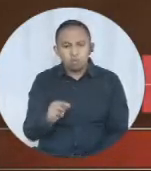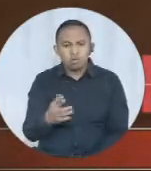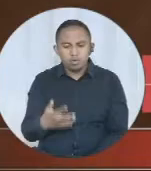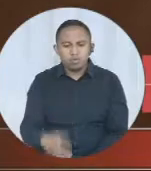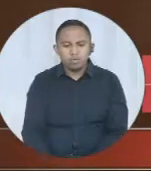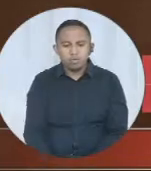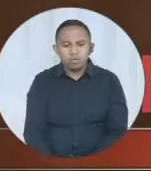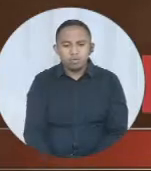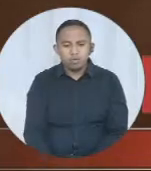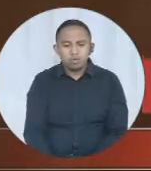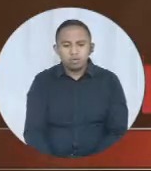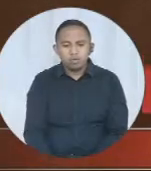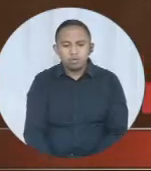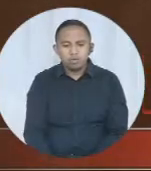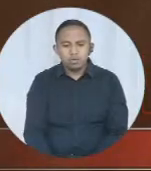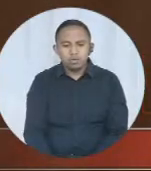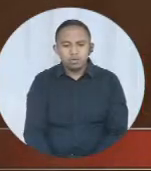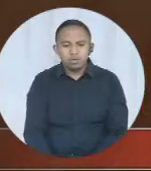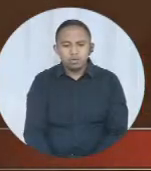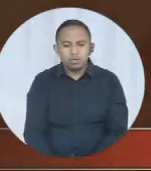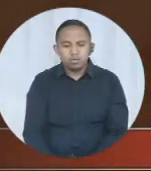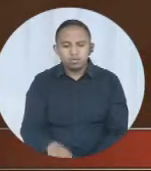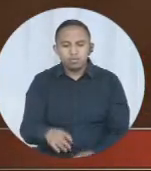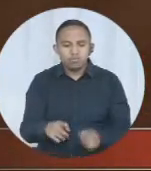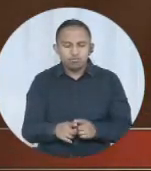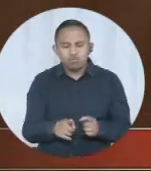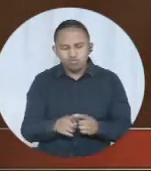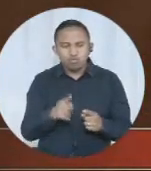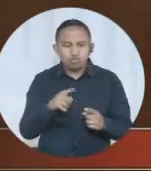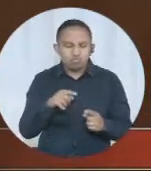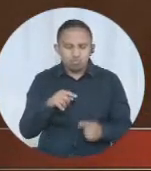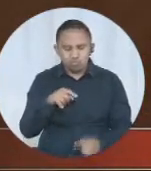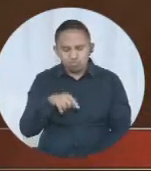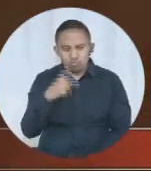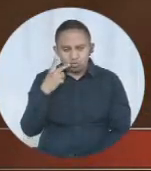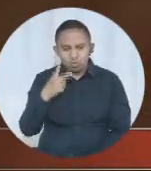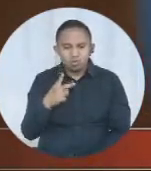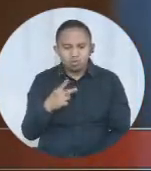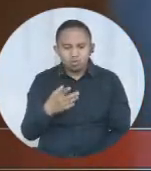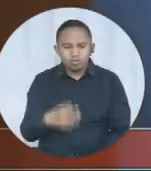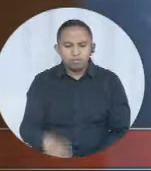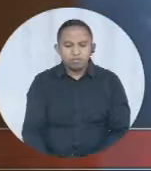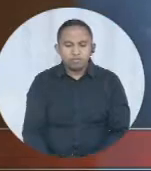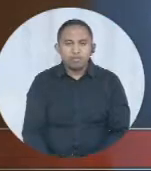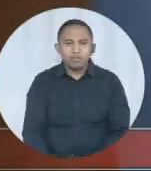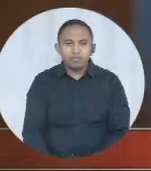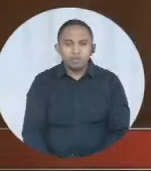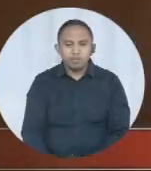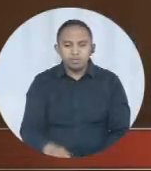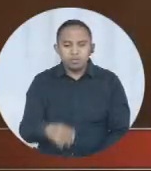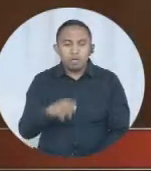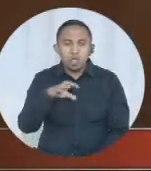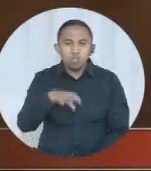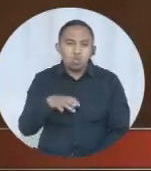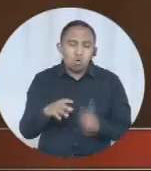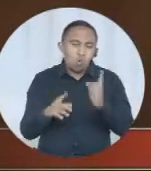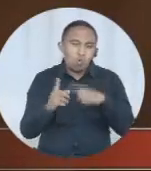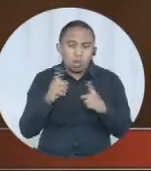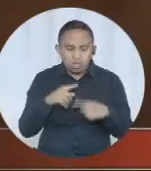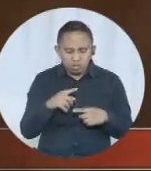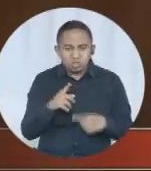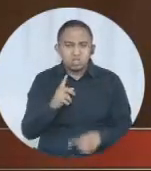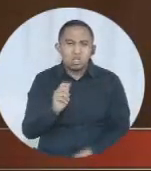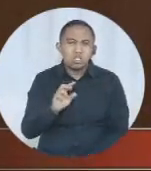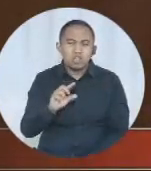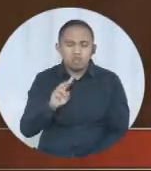fa zao ny porofo fa misokatra ho an'ny rehetra ny antoko TGV,